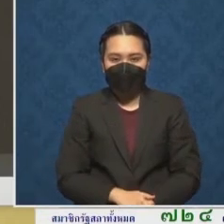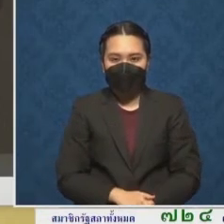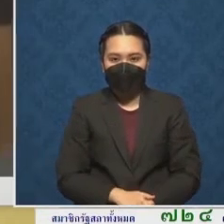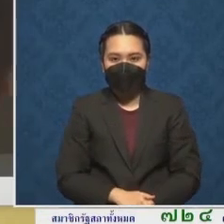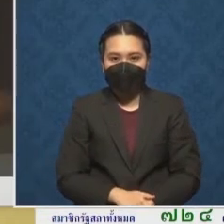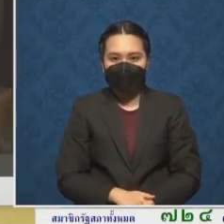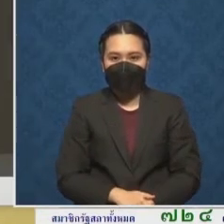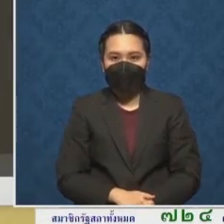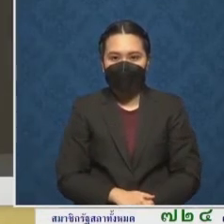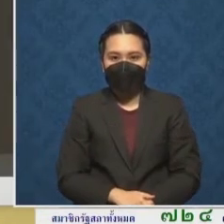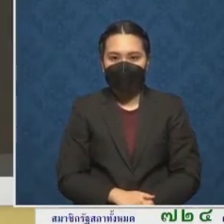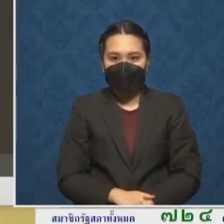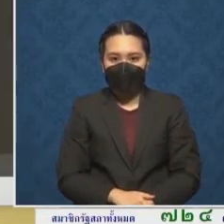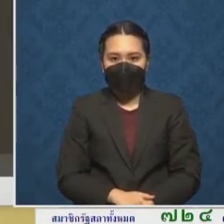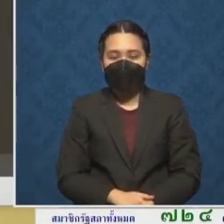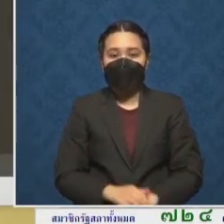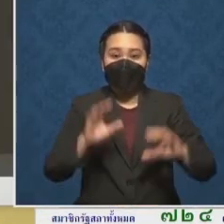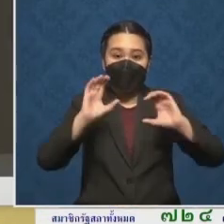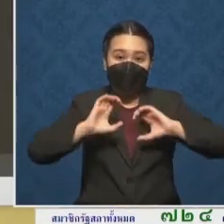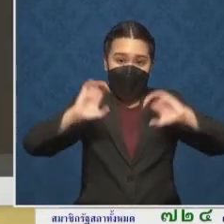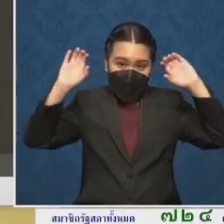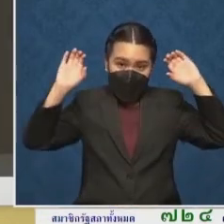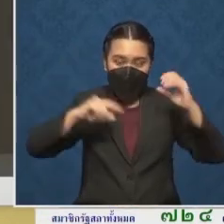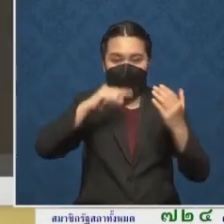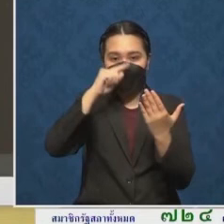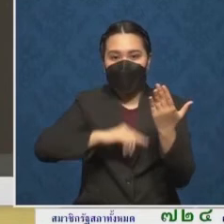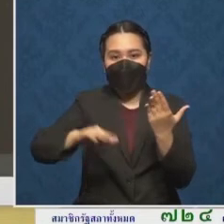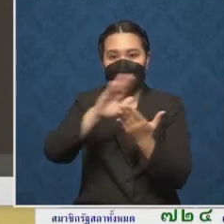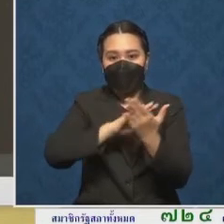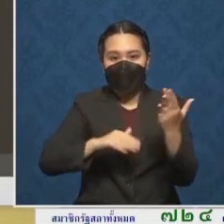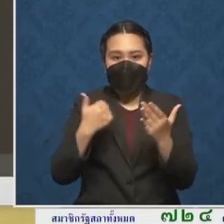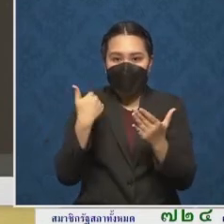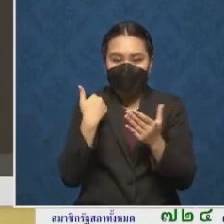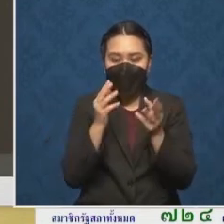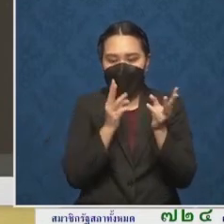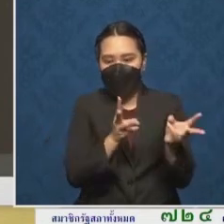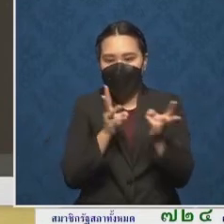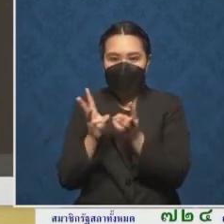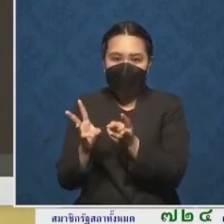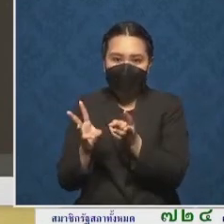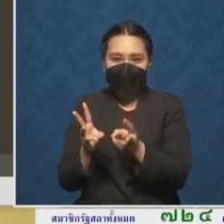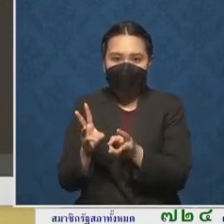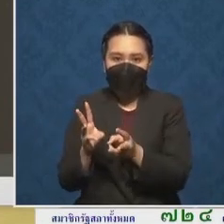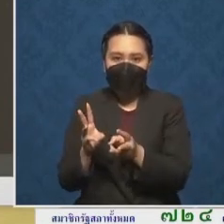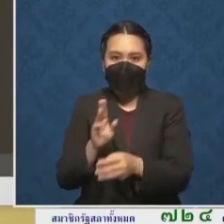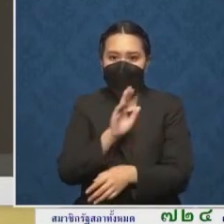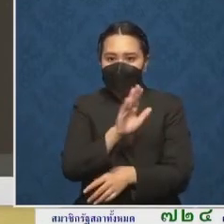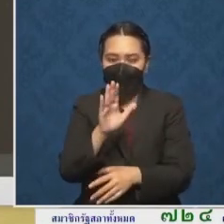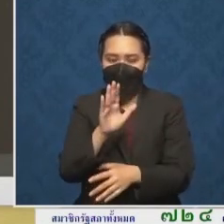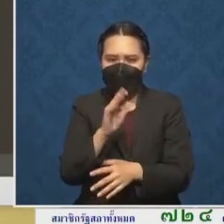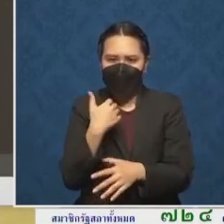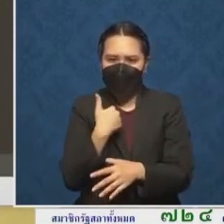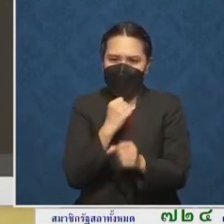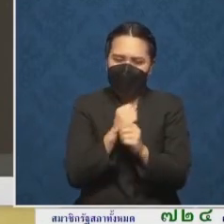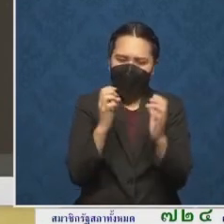ได้ชี้ให้เห็นแล้วว่าหน่วยงานของรัฐของบ้านเราเนี่ยส่วนใหญ่มีวิธีการทางอิเล็กทรอนิกส์ที่ค่อนข้